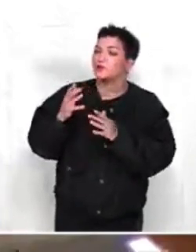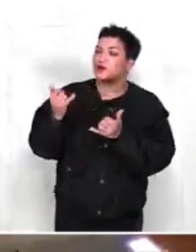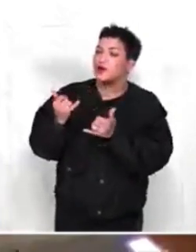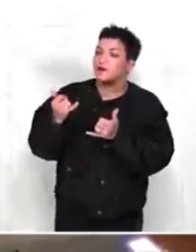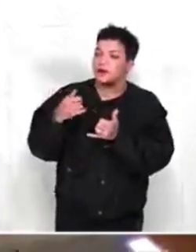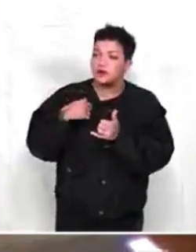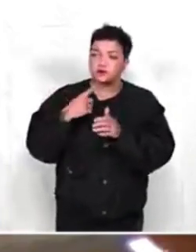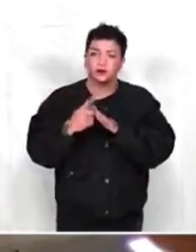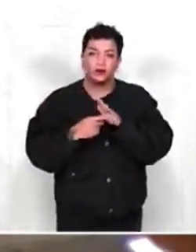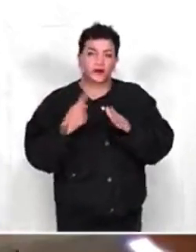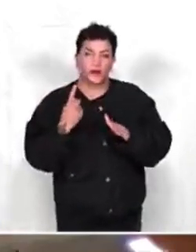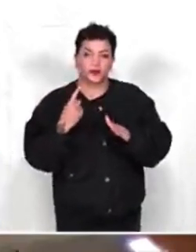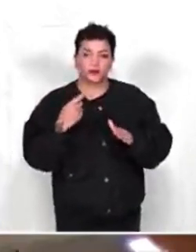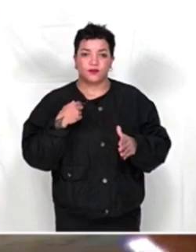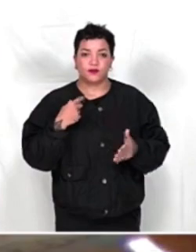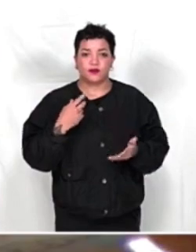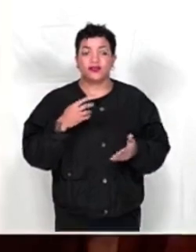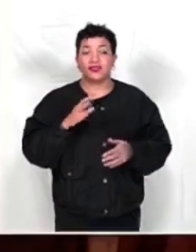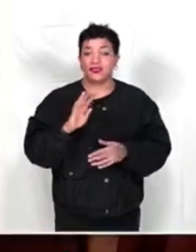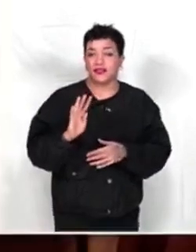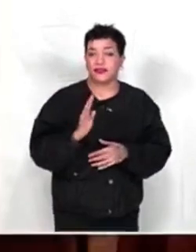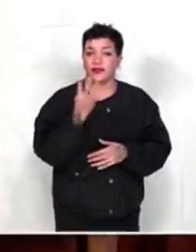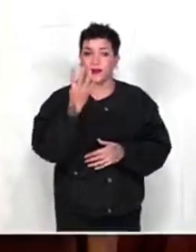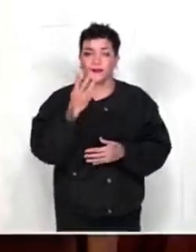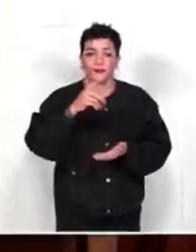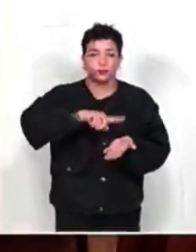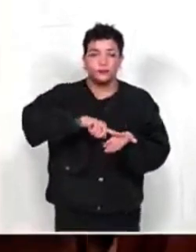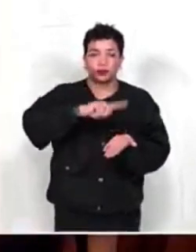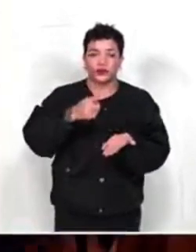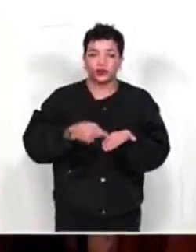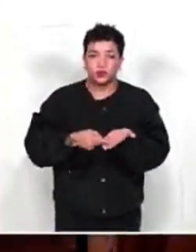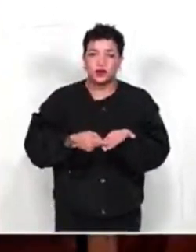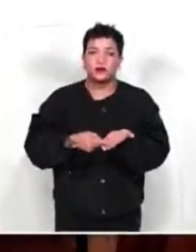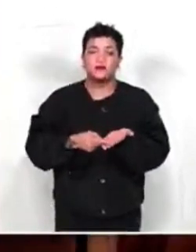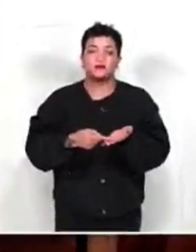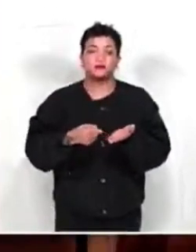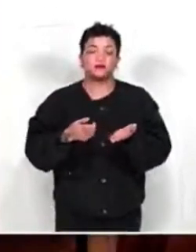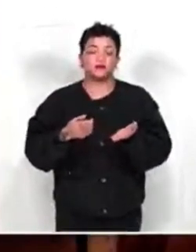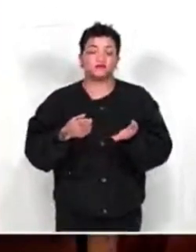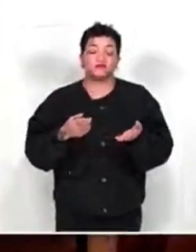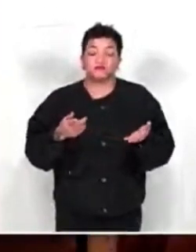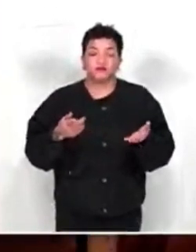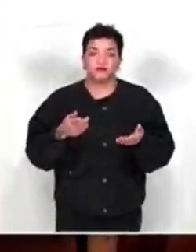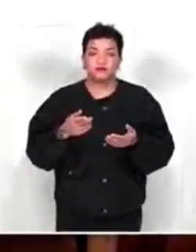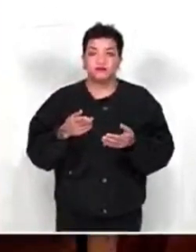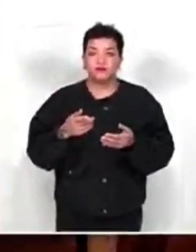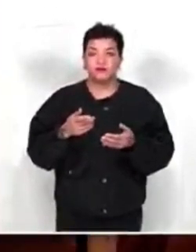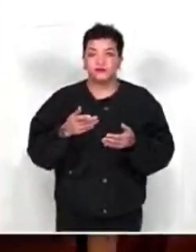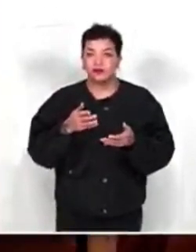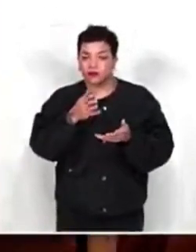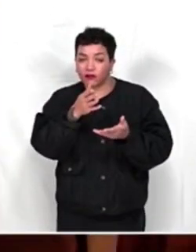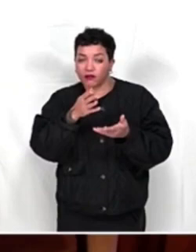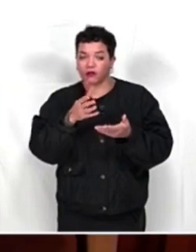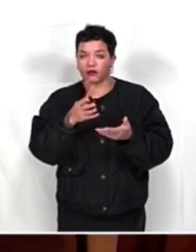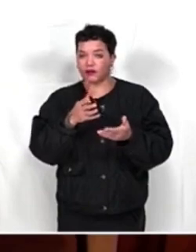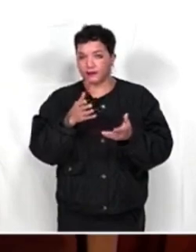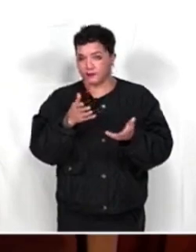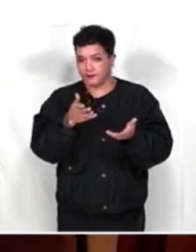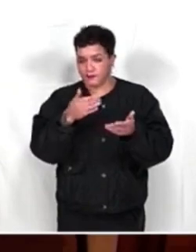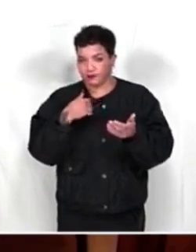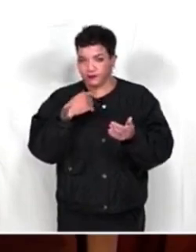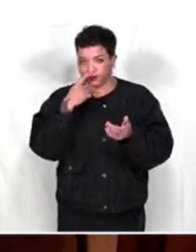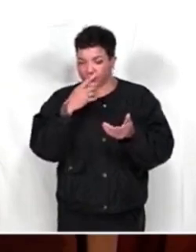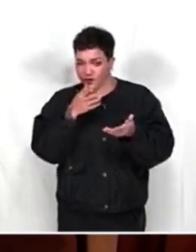ce 4e budget de cette mandature, la trajectoire des finances de la ville se dessine